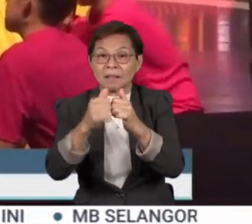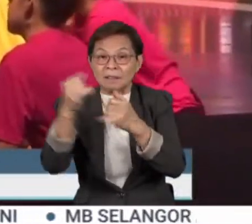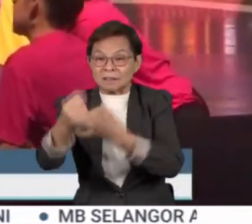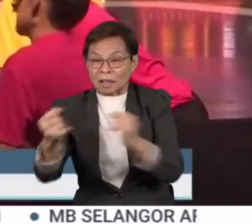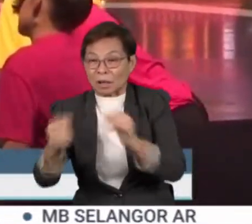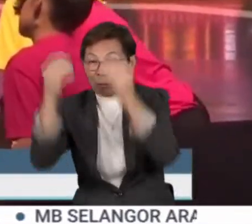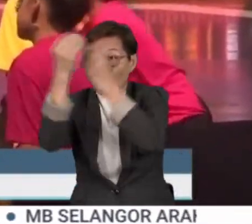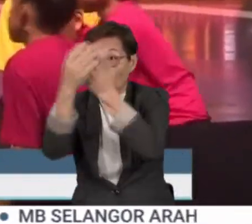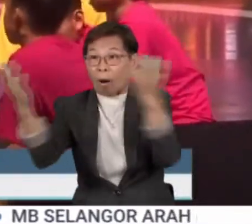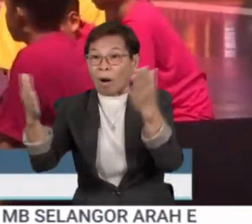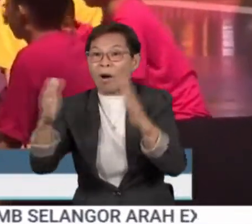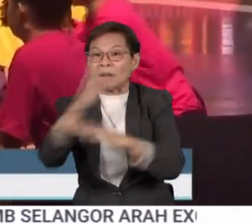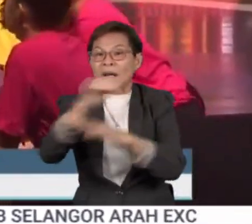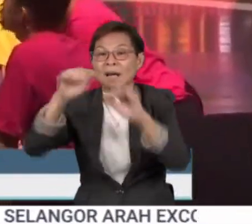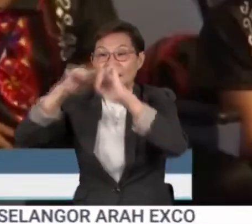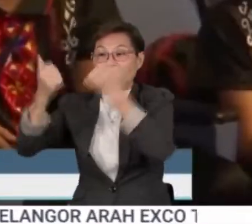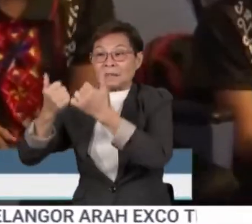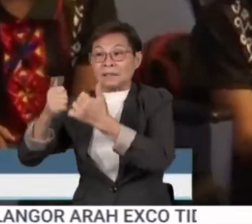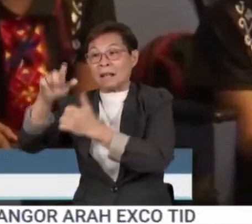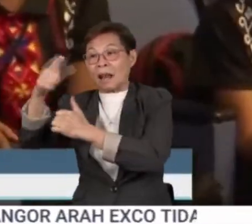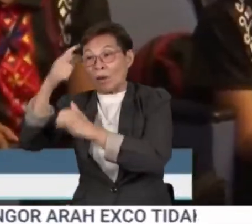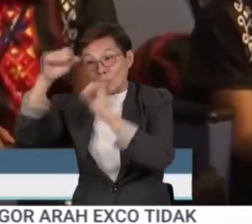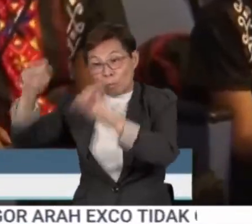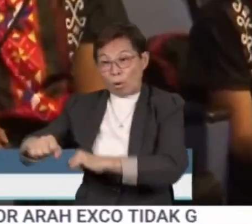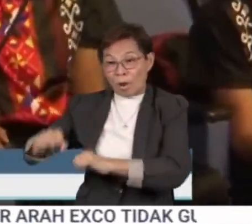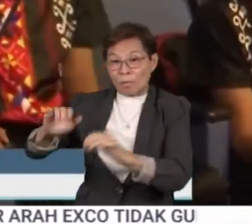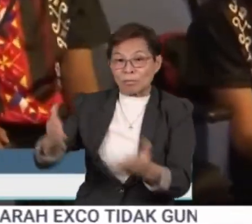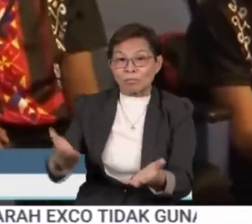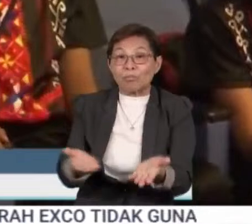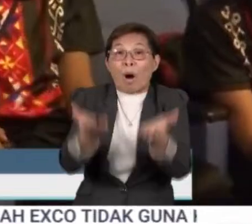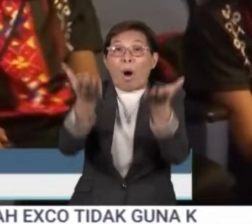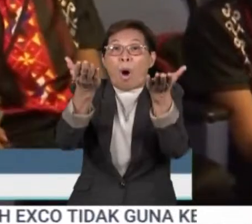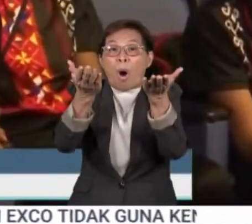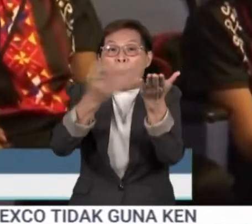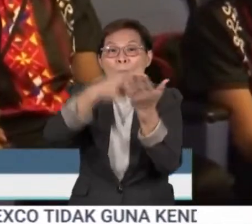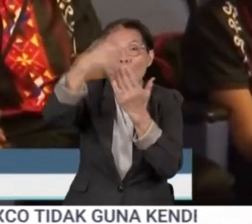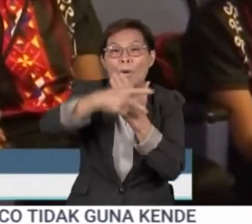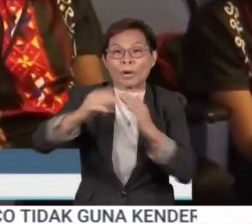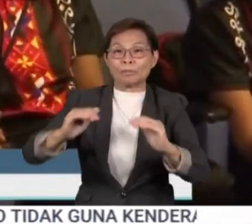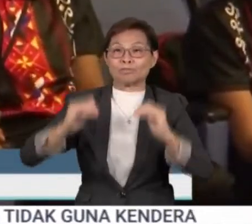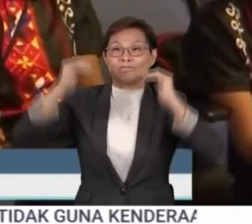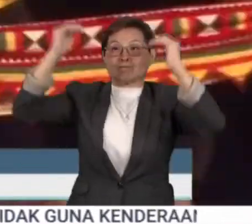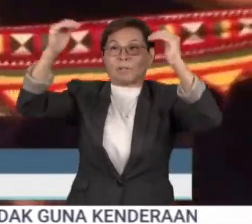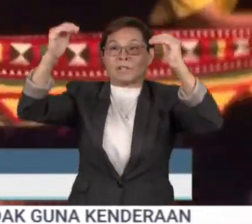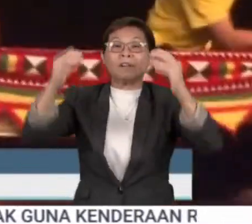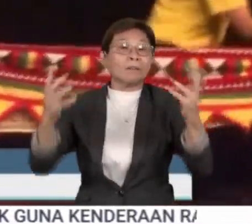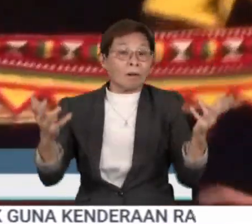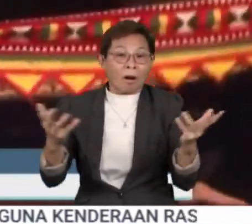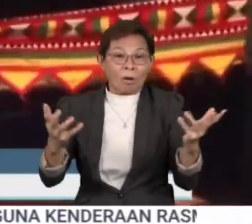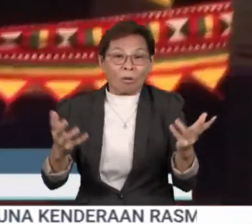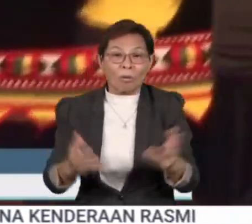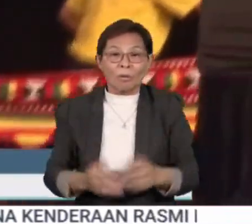Jabatan Penyiaran serta agensi lain berupaya untuk mengangkat program ini ke peringkat yang lebih tinggi?